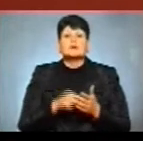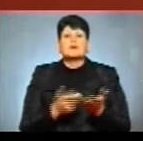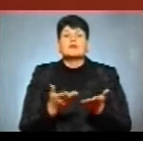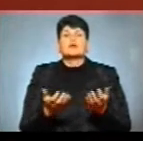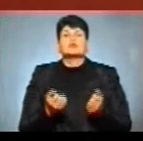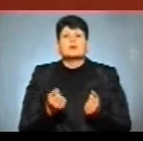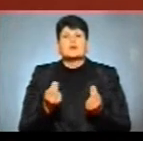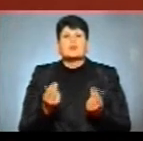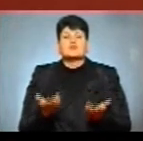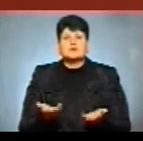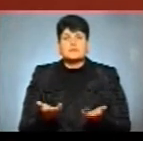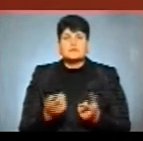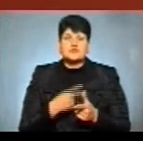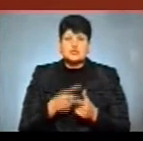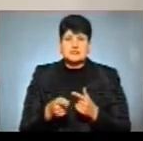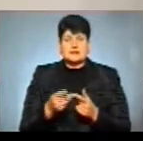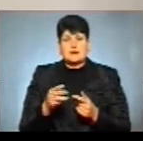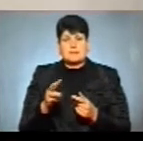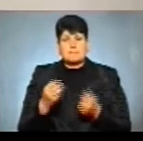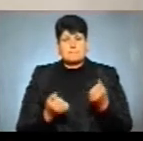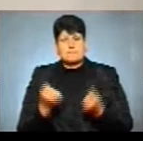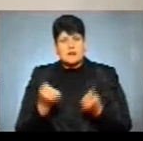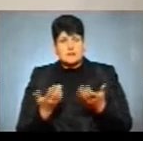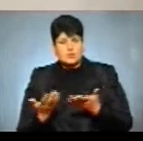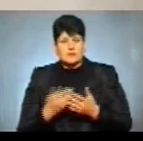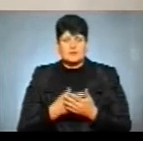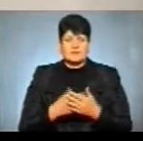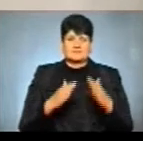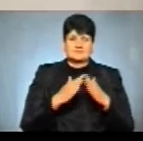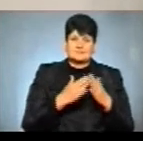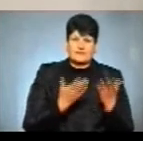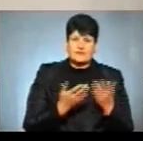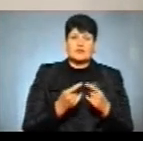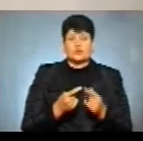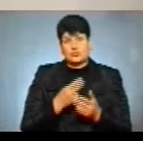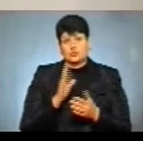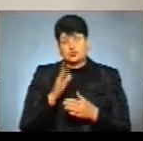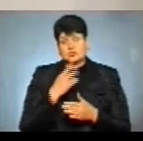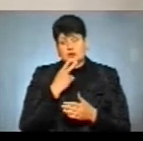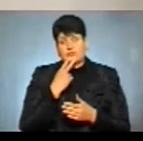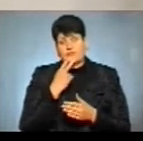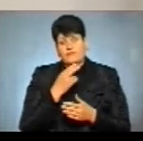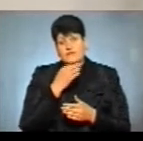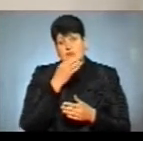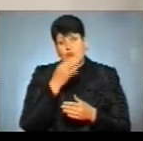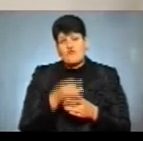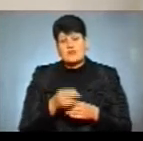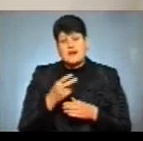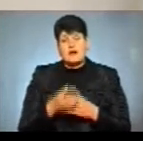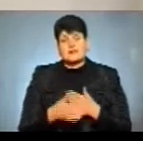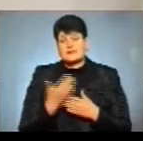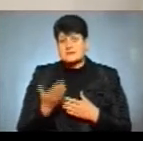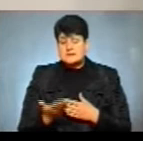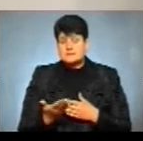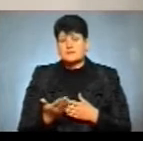отримували якісь певні кошти, чи це майно, чи це автівки, то от передбачена кримінальна відповідальність. Зараз це скасовано і